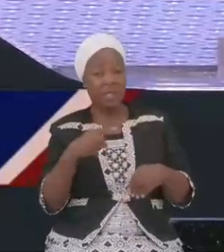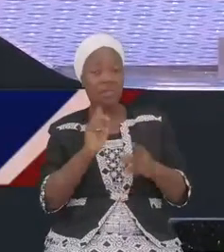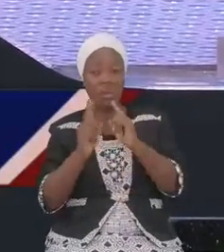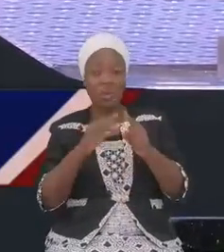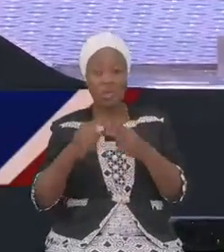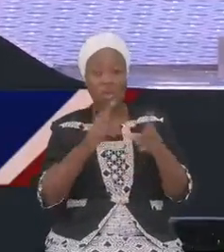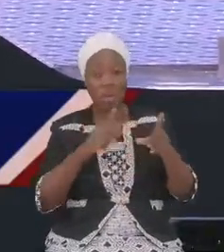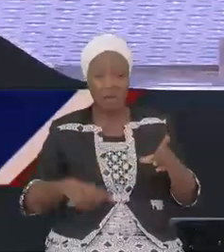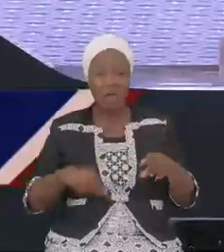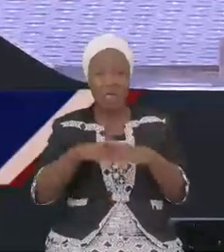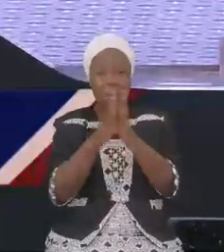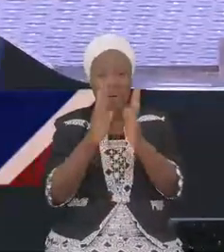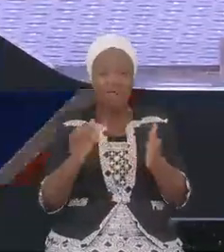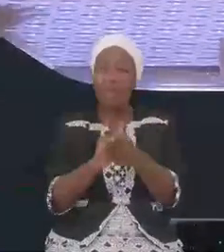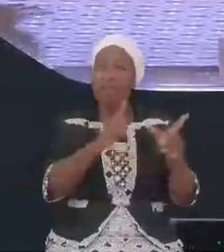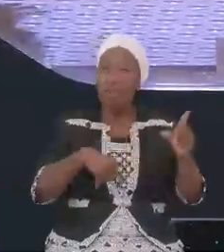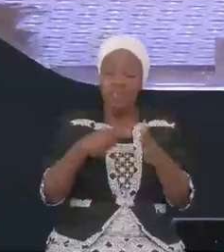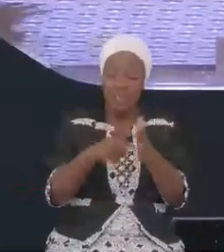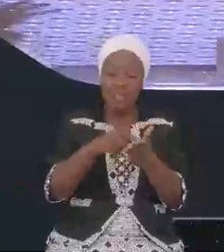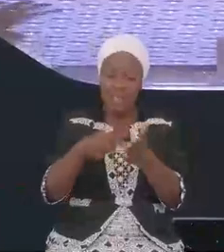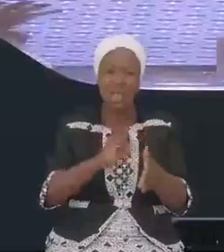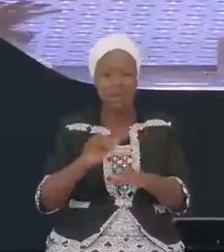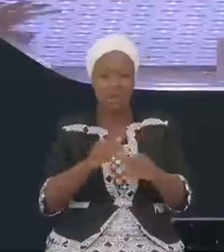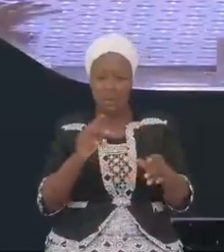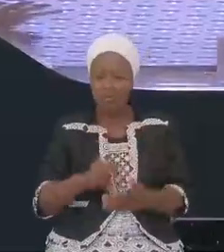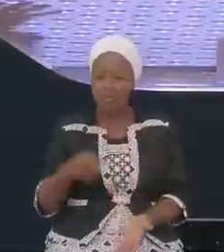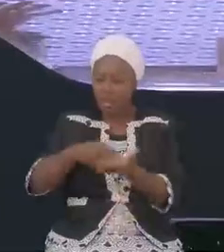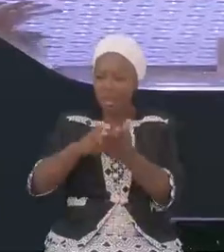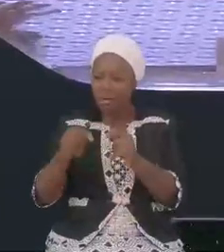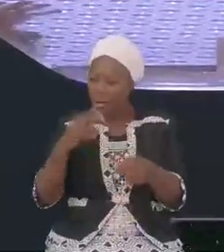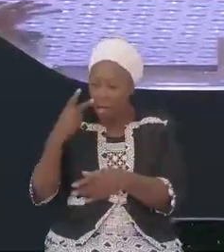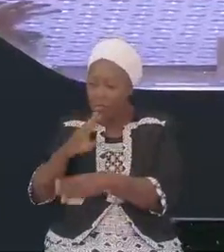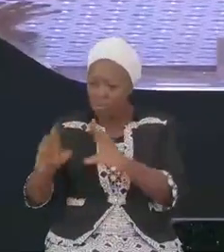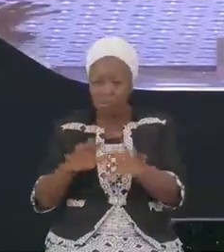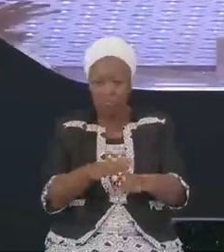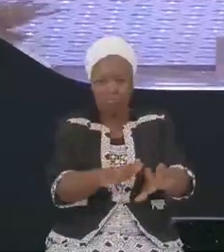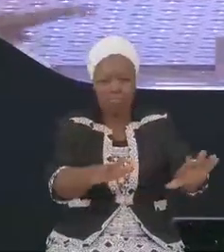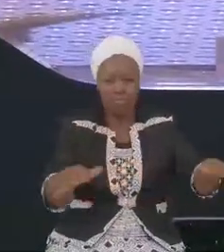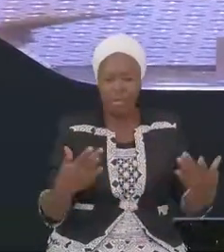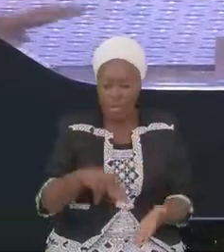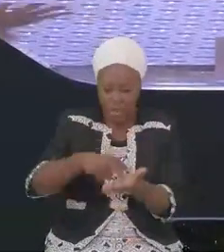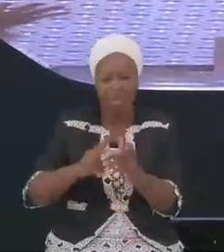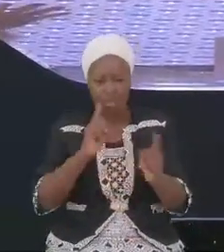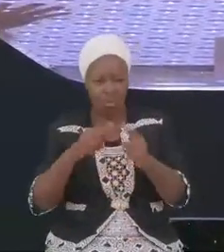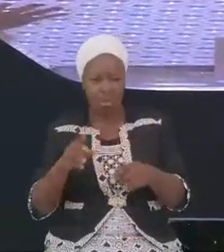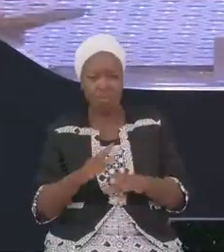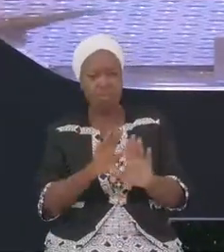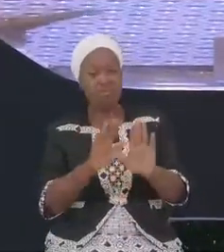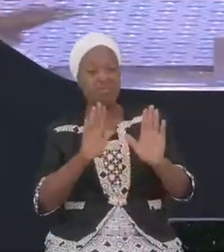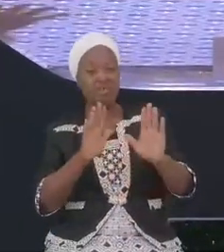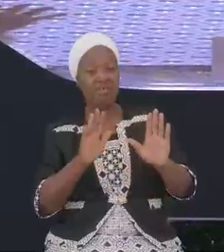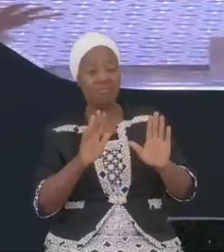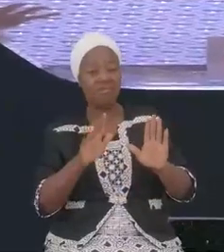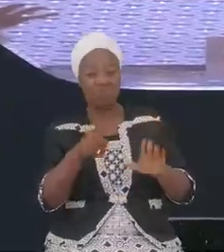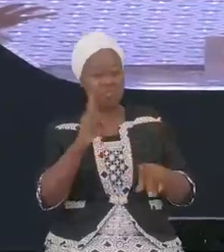en parlant au Seigneur, Seigneur, voici ce que je ferai. Lève-toi, les gens sont ici maintenant. Lève-toi et parle aux gens maintenant. La crainte, tu ne peux pas